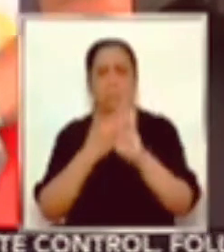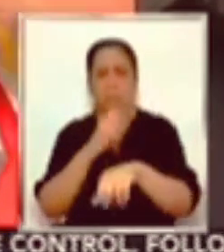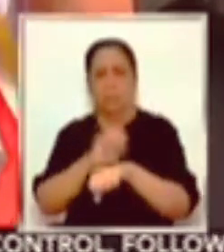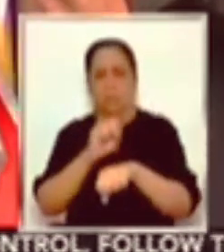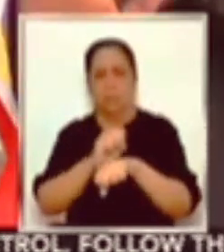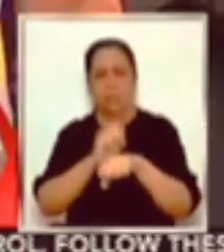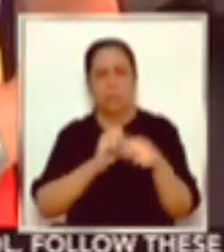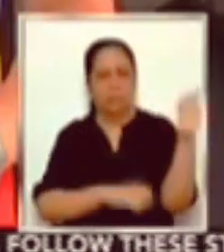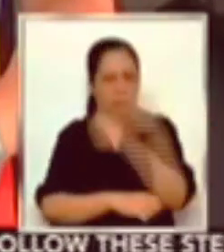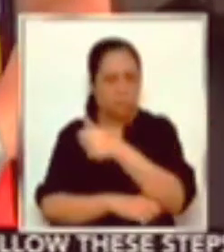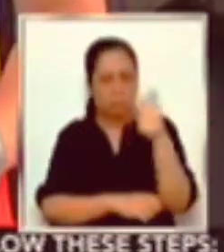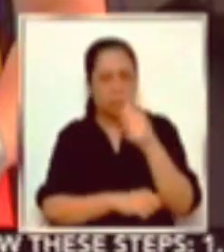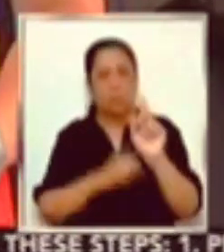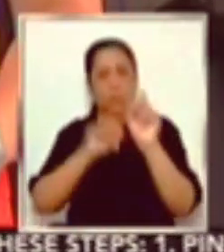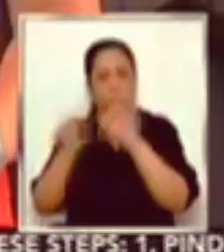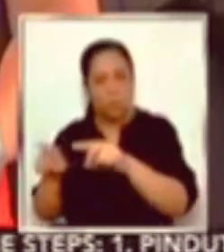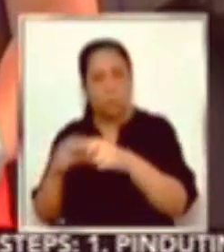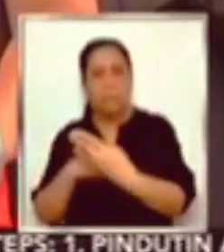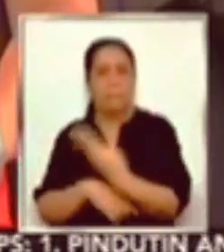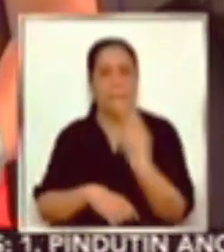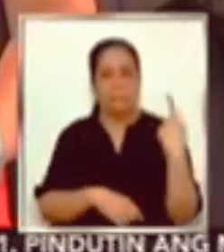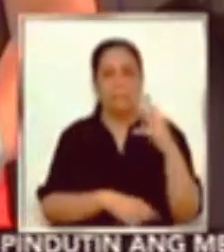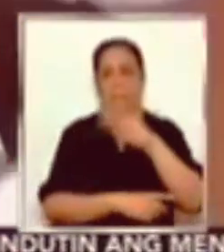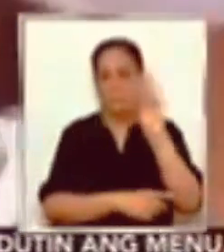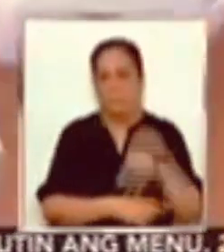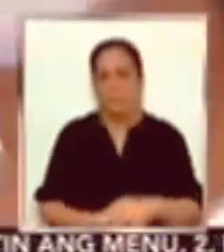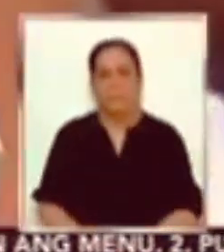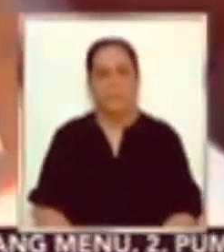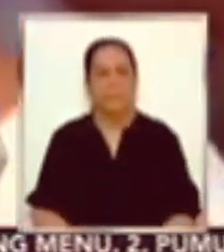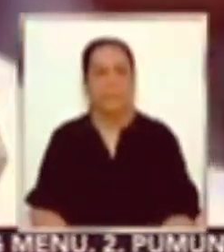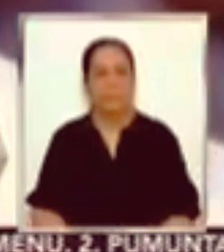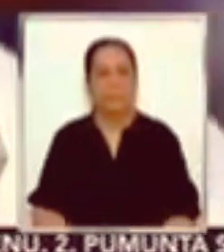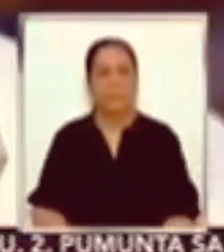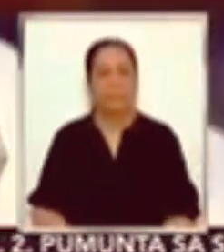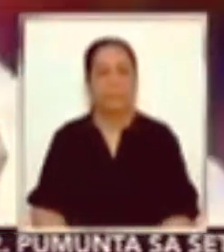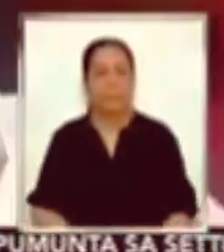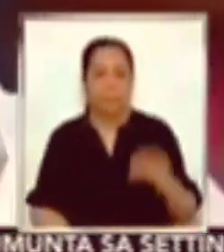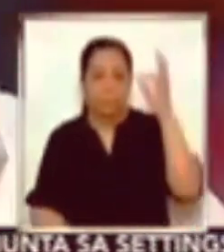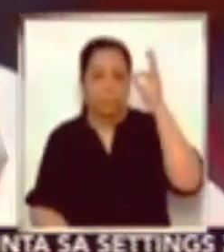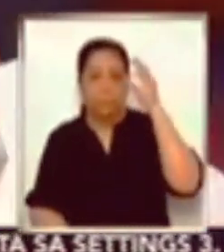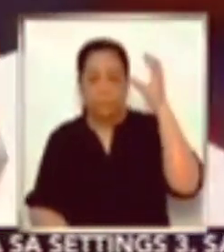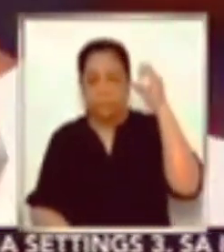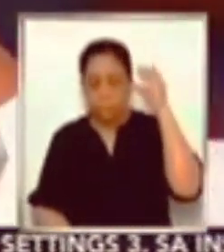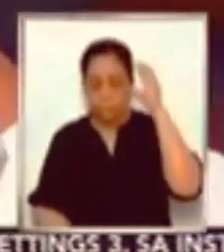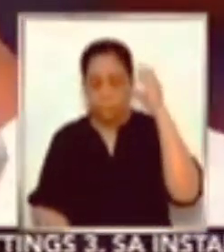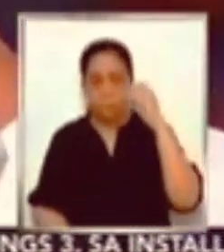biyahe, papunta at paalis ng Metro Manila. Si Ferdinand Coson, noong walang